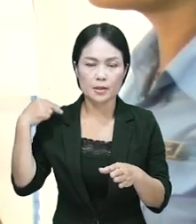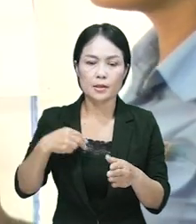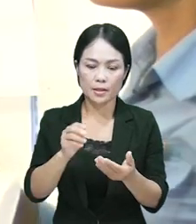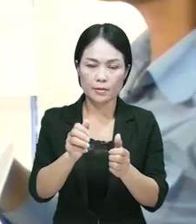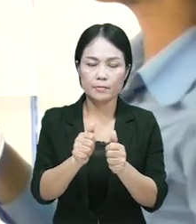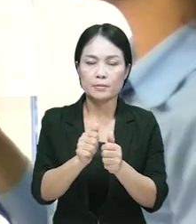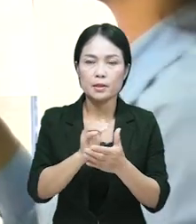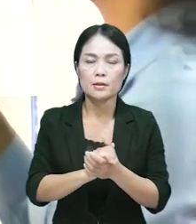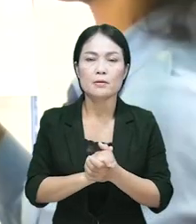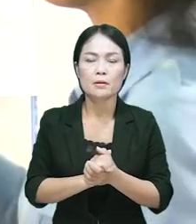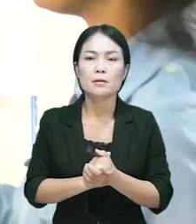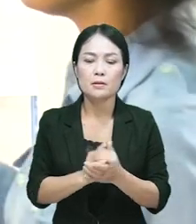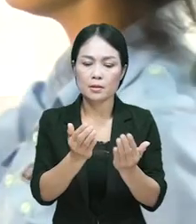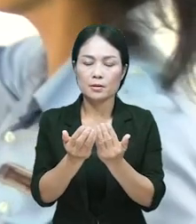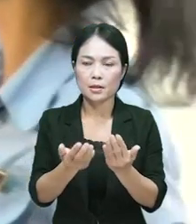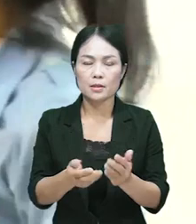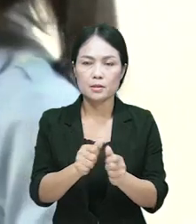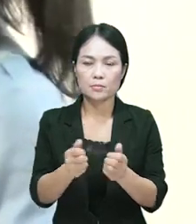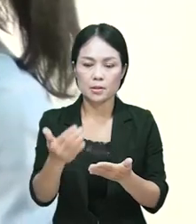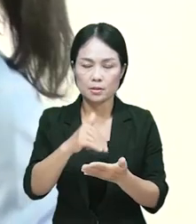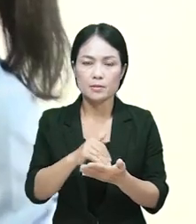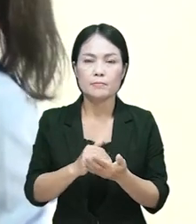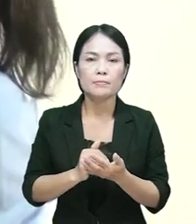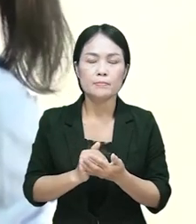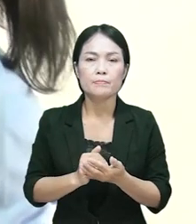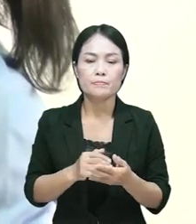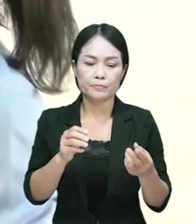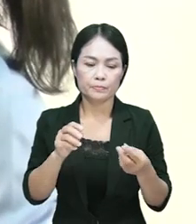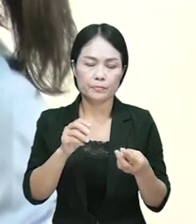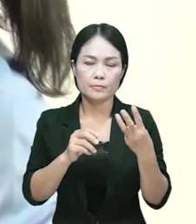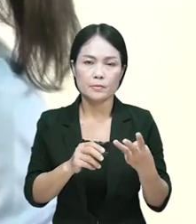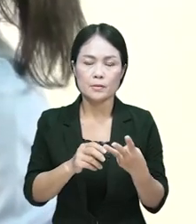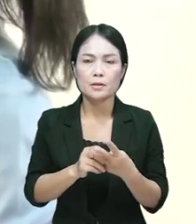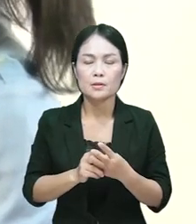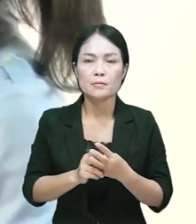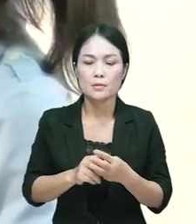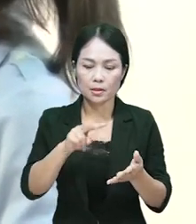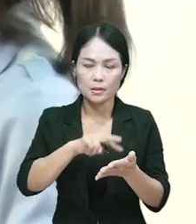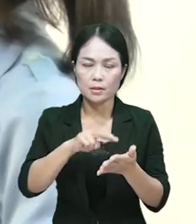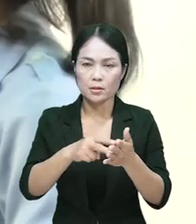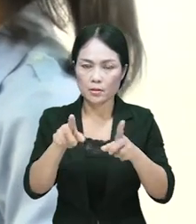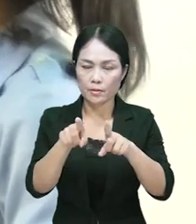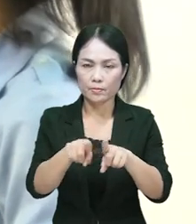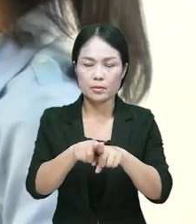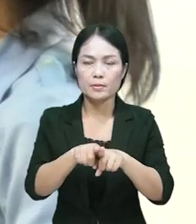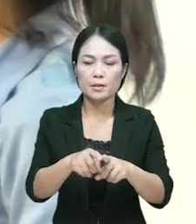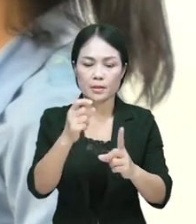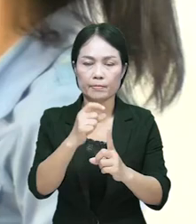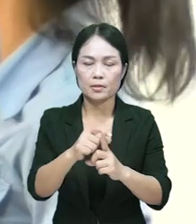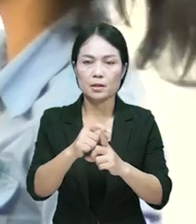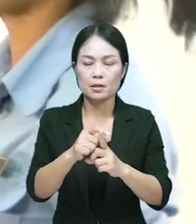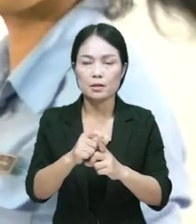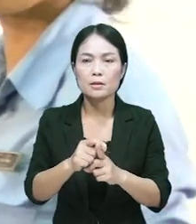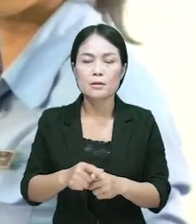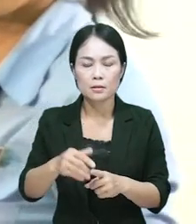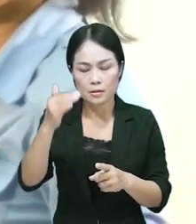ណាសំអានជាមួយអ្នកគ្រូសាឡើងវិញ3វេវចនៈសព្ទន័យដូចនឹងពាក្យប្រពន្